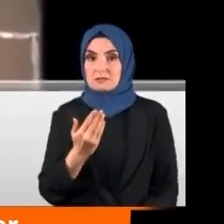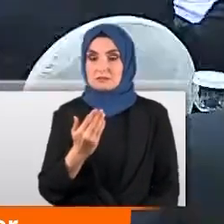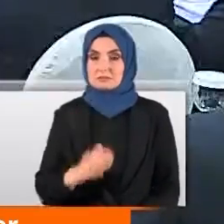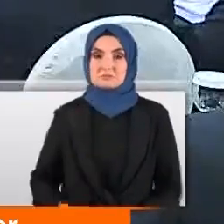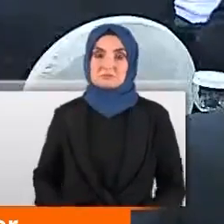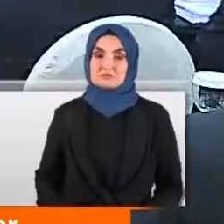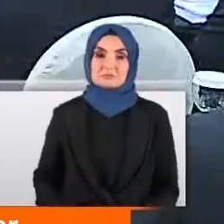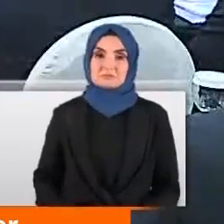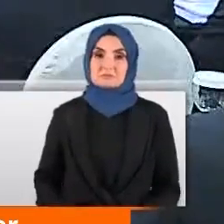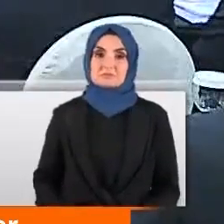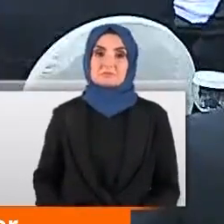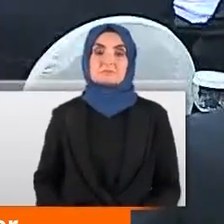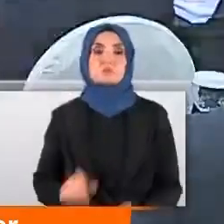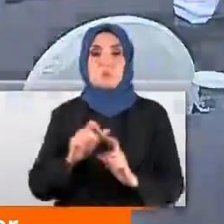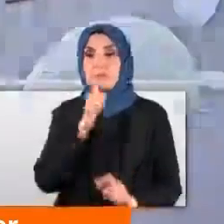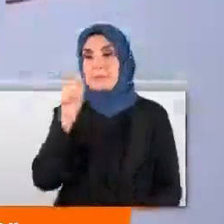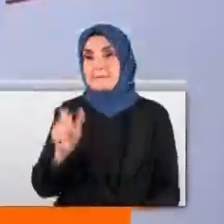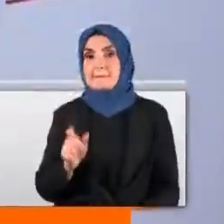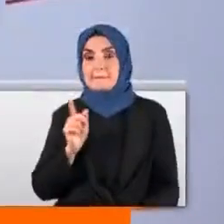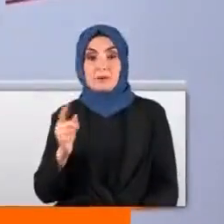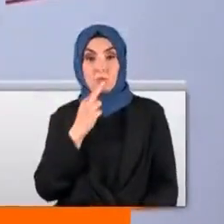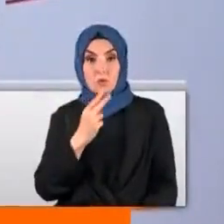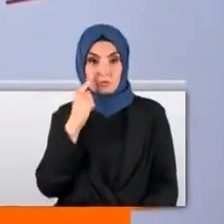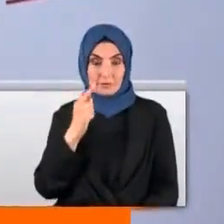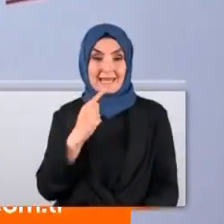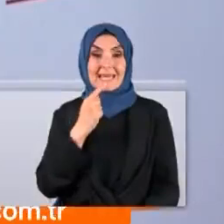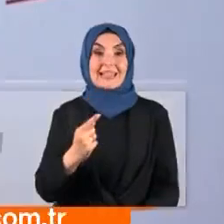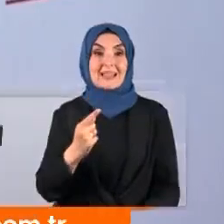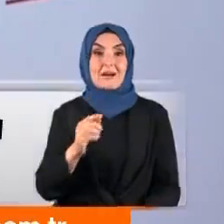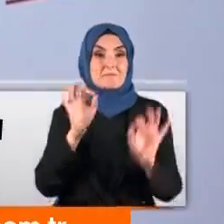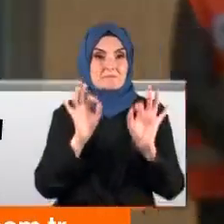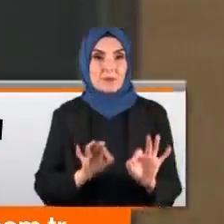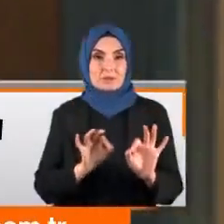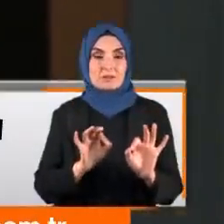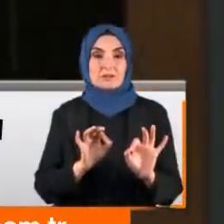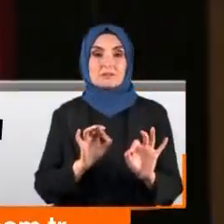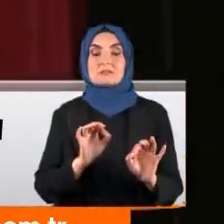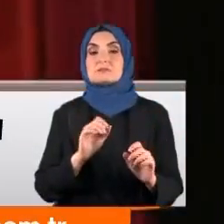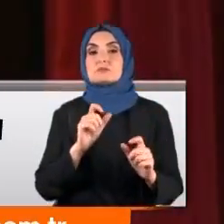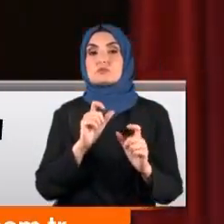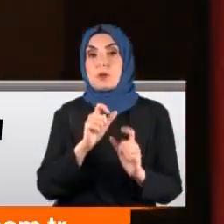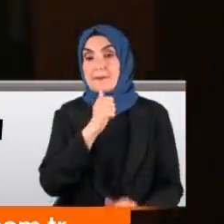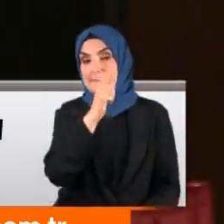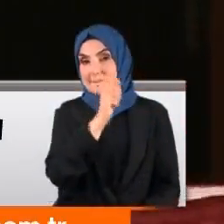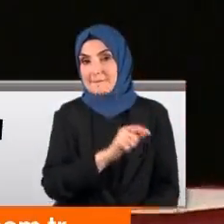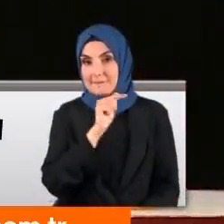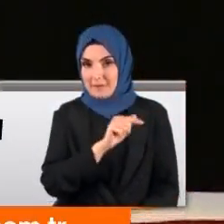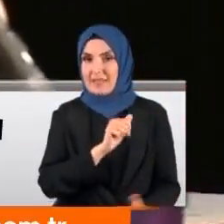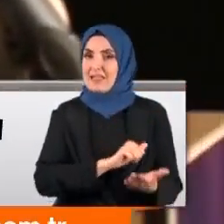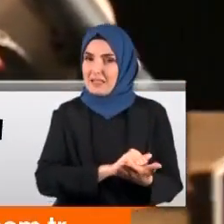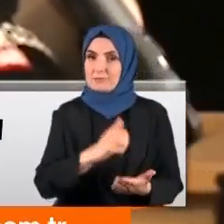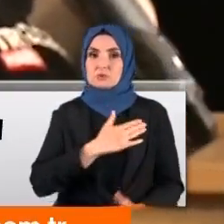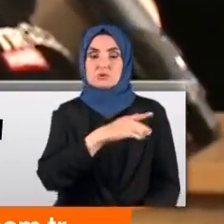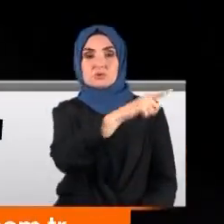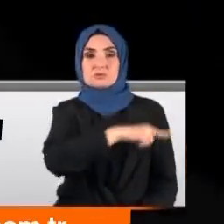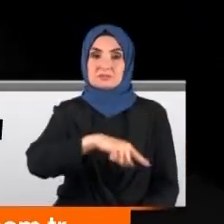mı dönseydik? Soylu sözlerini iddiayı ortaya atan Sayit Torun başta olmak üzere CHP'lilere devletten özür dileyin